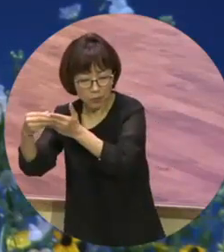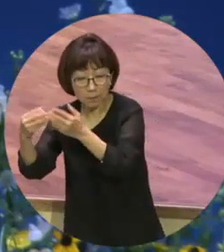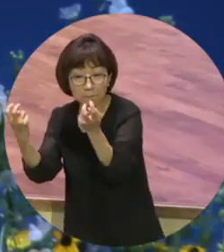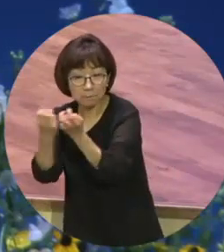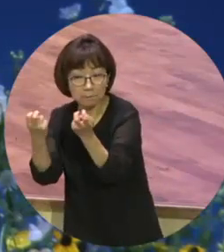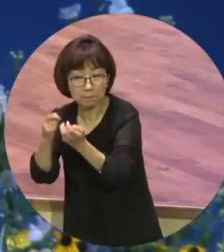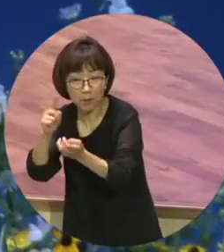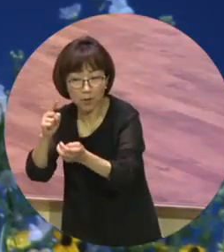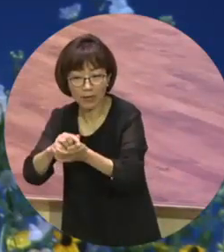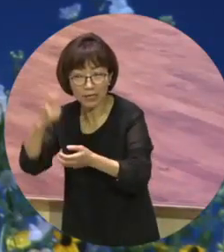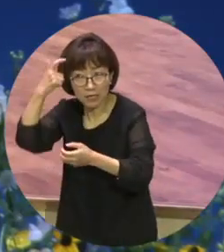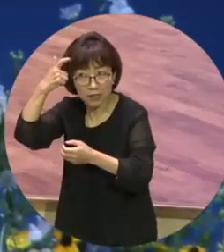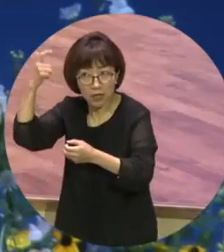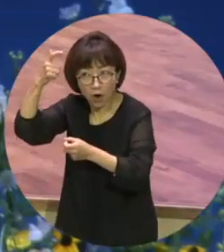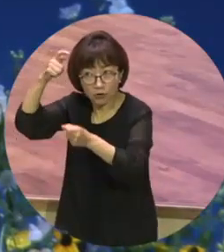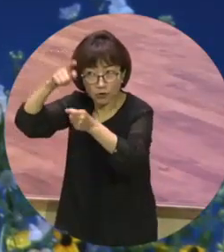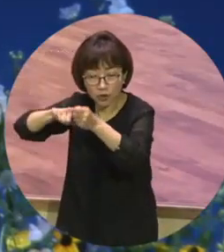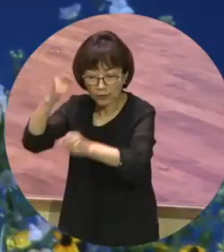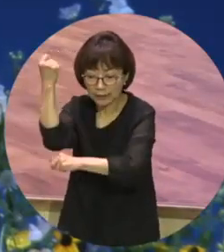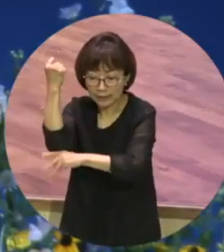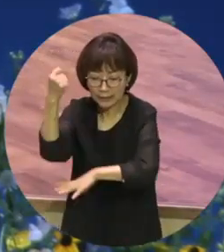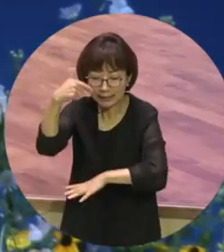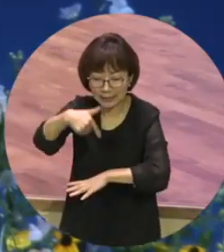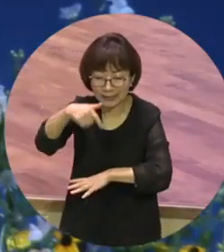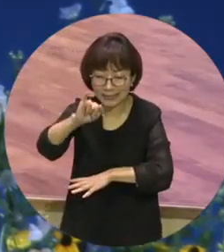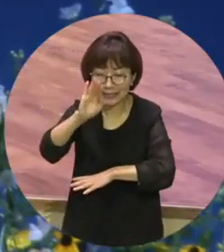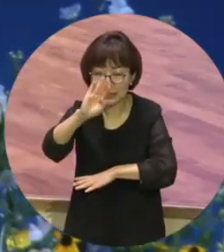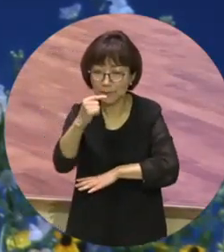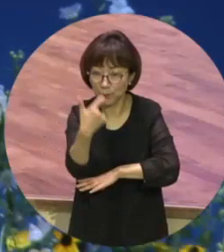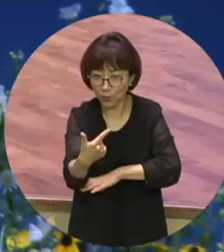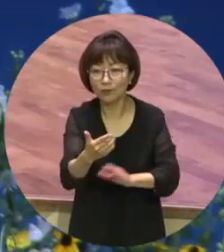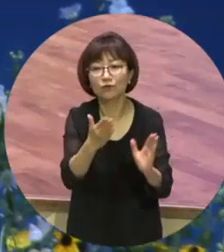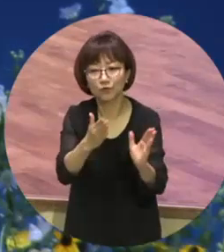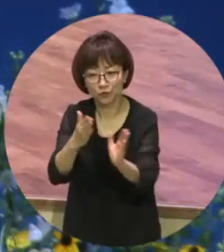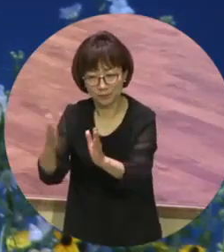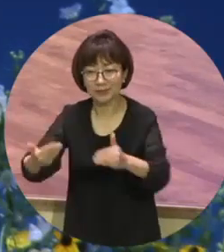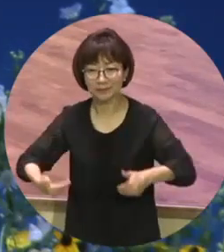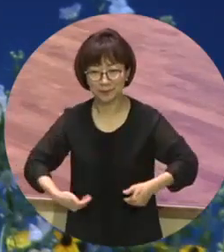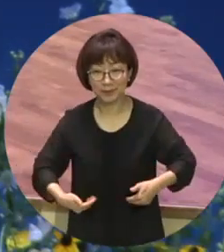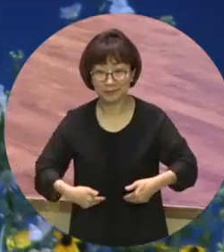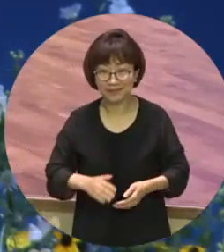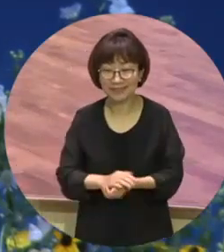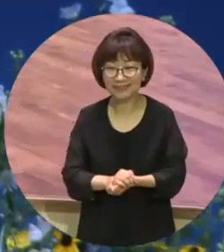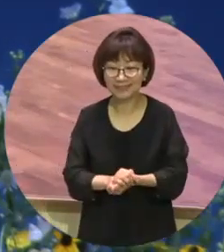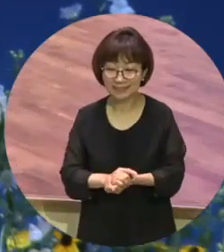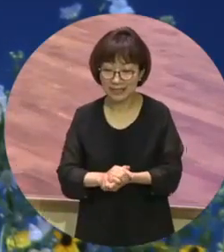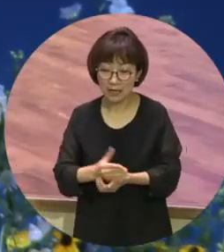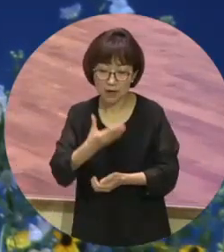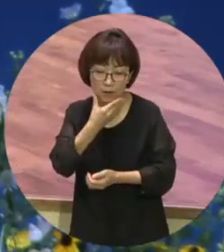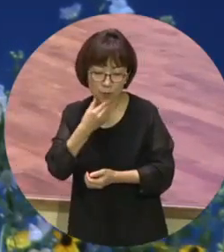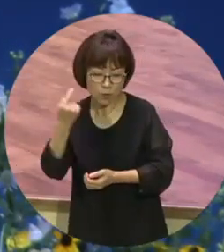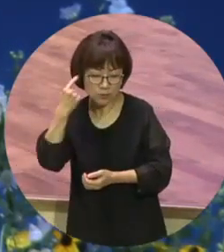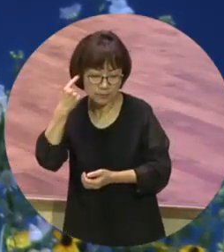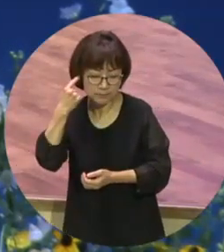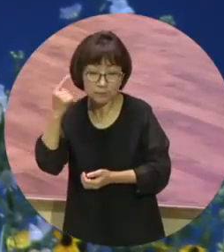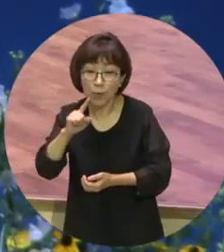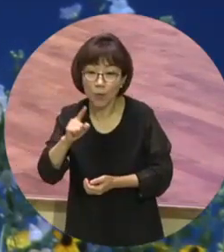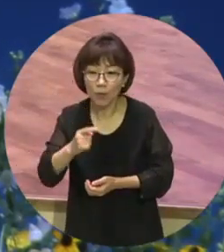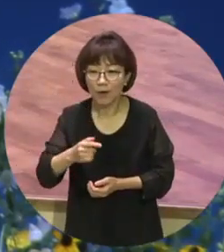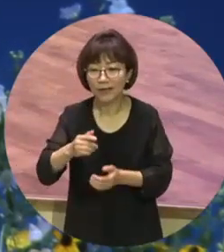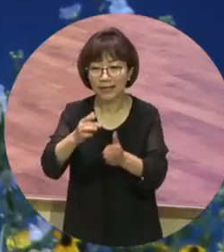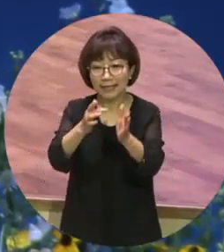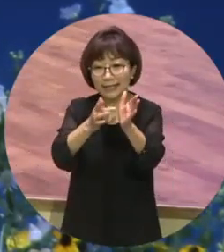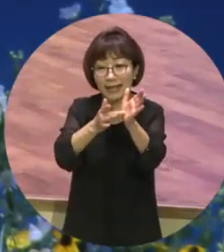돼요. 영적 기본. 그것이 바로 복음의 핵심인 예수 그리스도입니다.